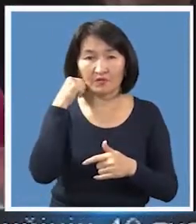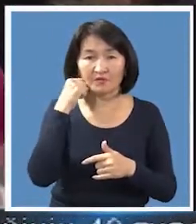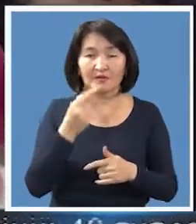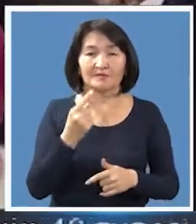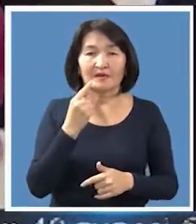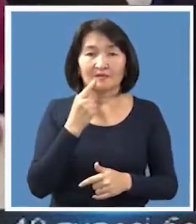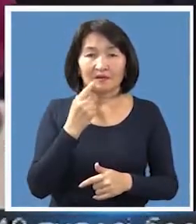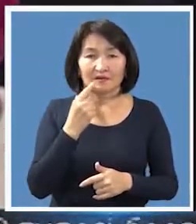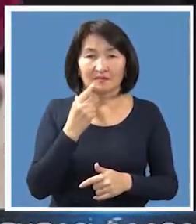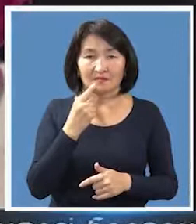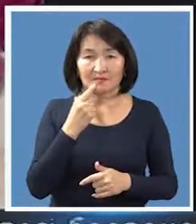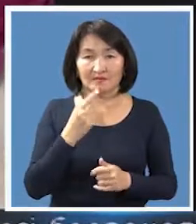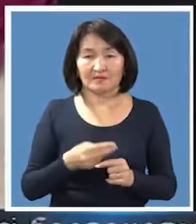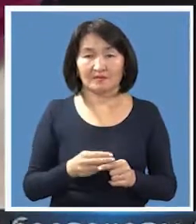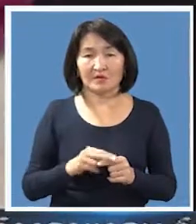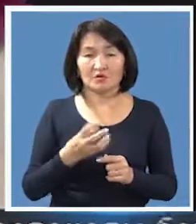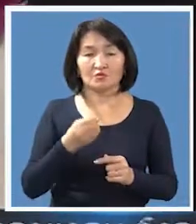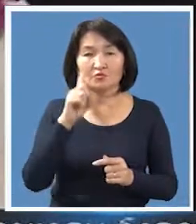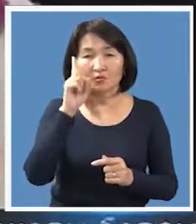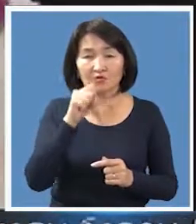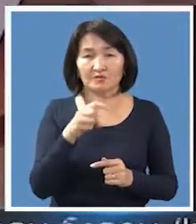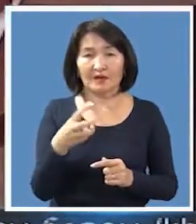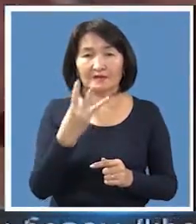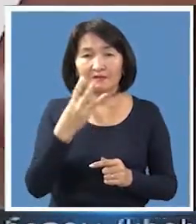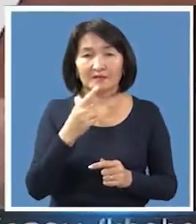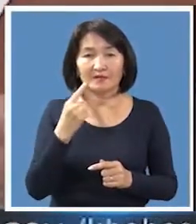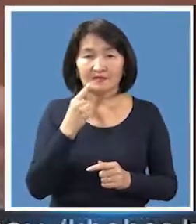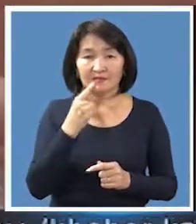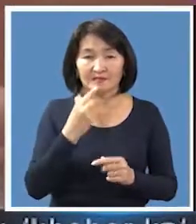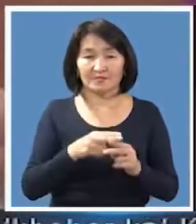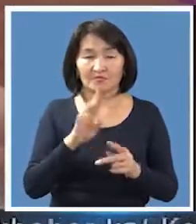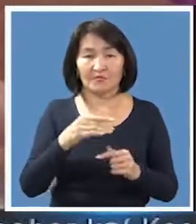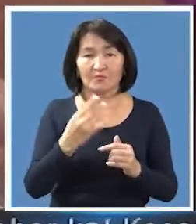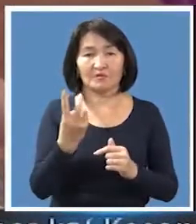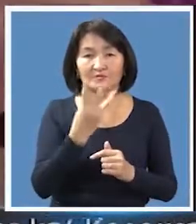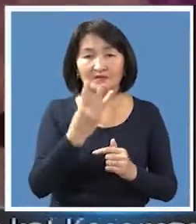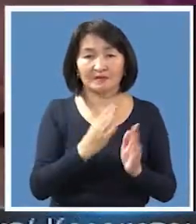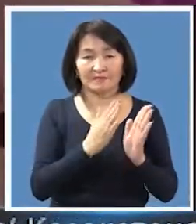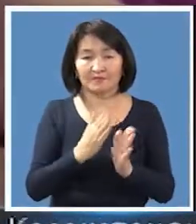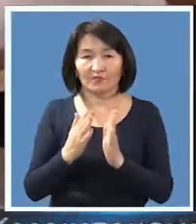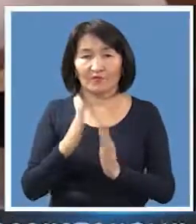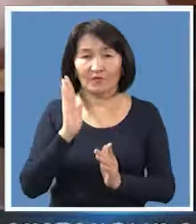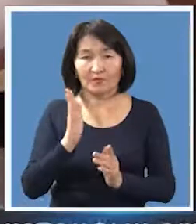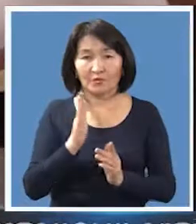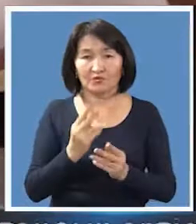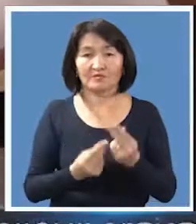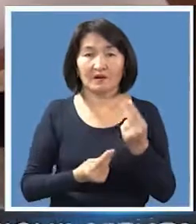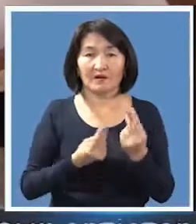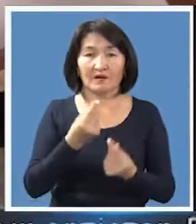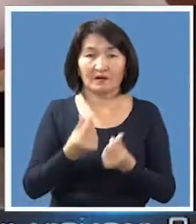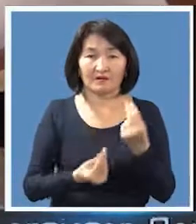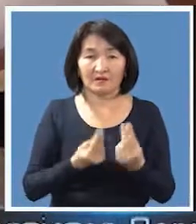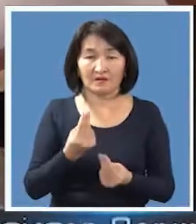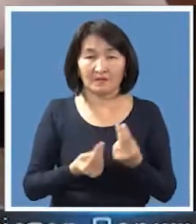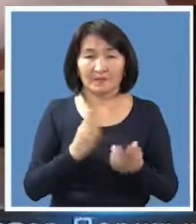мамандығына шұғылданатын ісіне қарамастан үш тілді меңгерген 8 үміткер бақ сынасты. Жарыста үш кезең бойынша олардың білімдері ескерілді. Сондай-ақ